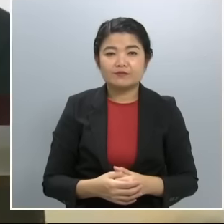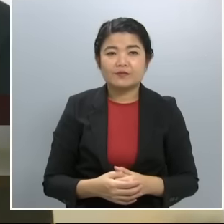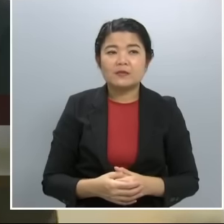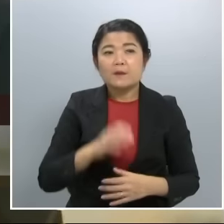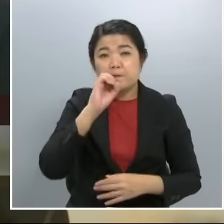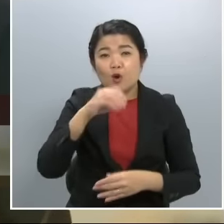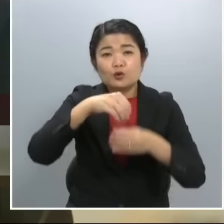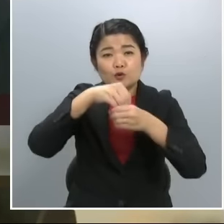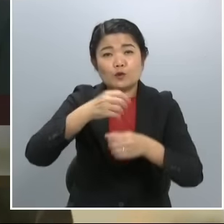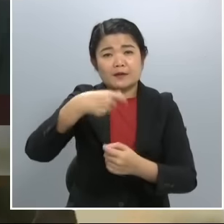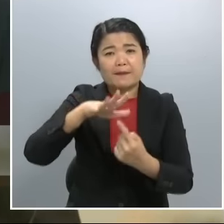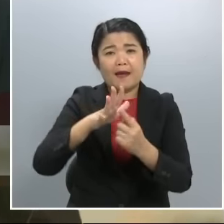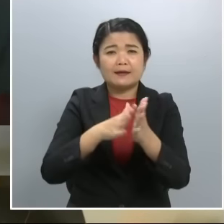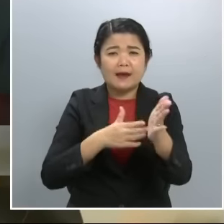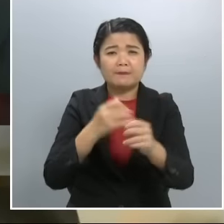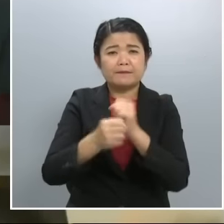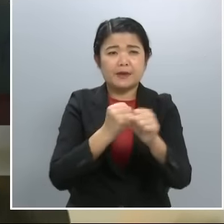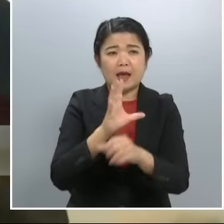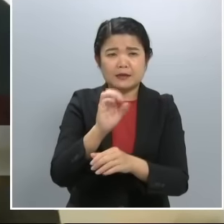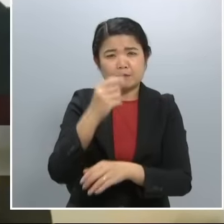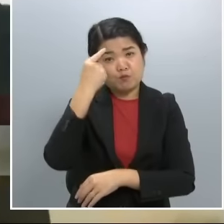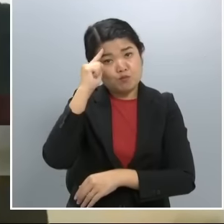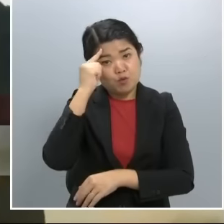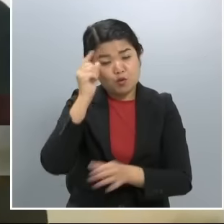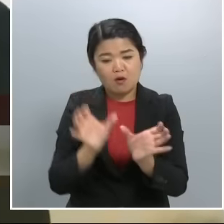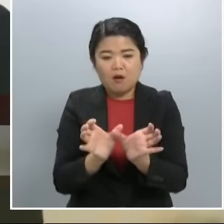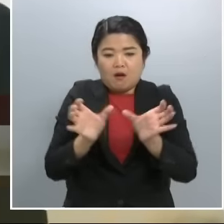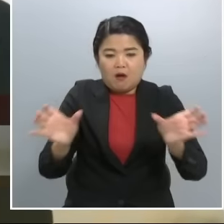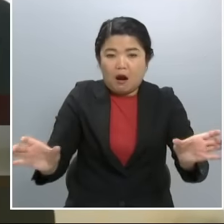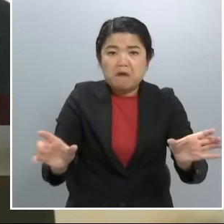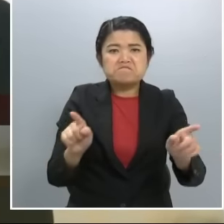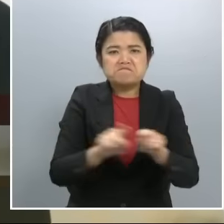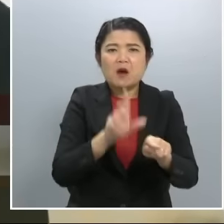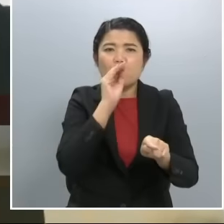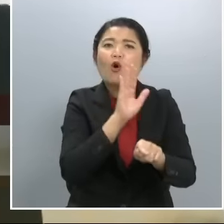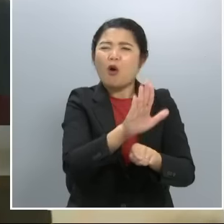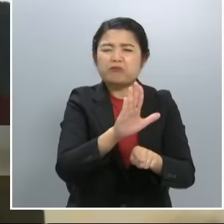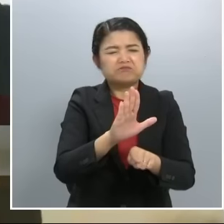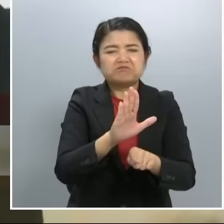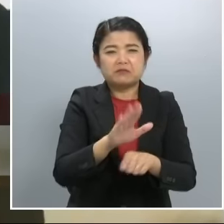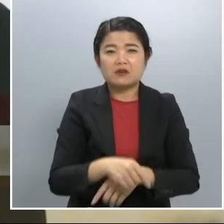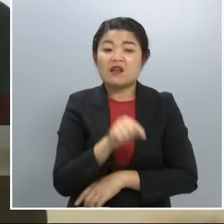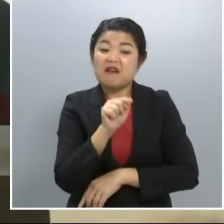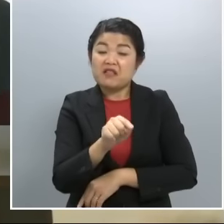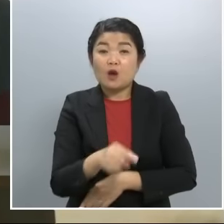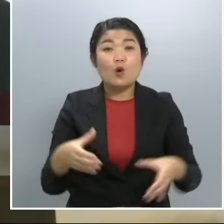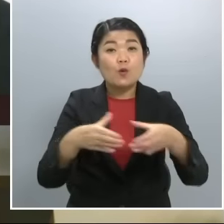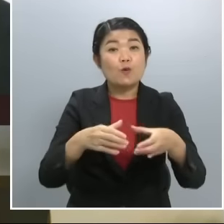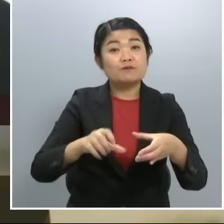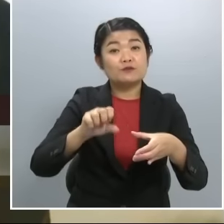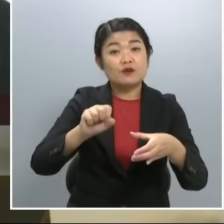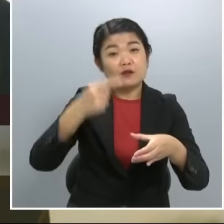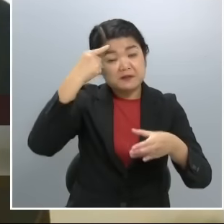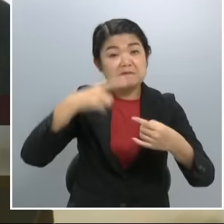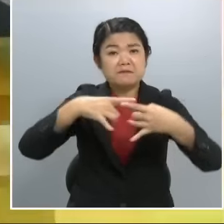ามา50ปีไม่เคยได้ยินว่าแบ่งกันแบบนี้แบบที่คุณเดชอิดบอก แล้วคุณเดชอิดเองเนี่ยเป็นฝ่ายค้านมาเกือบปี แทบไม่เคย